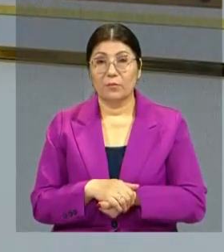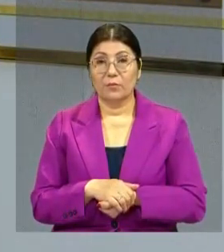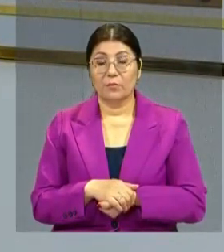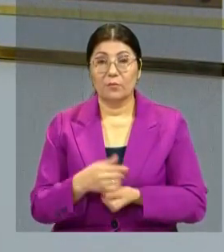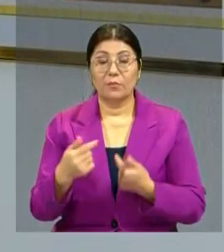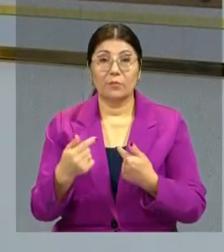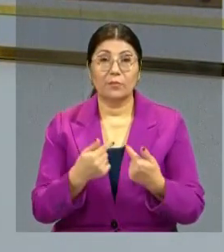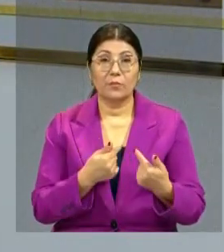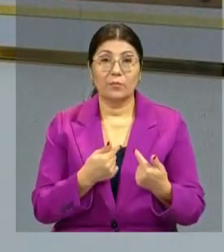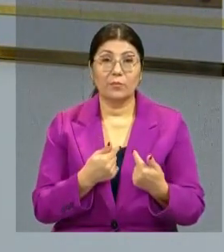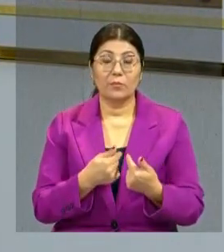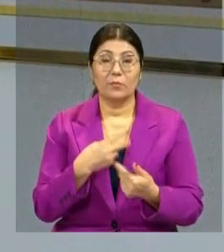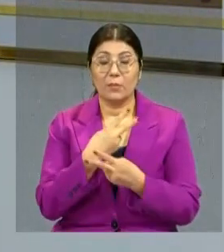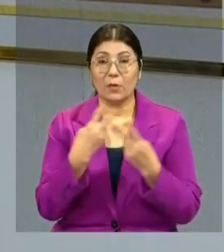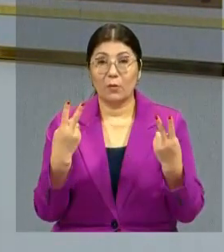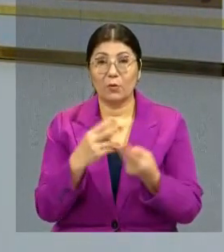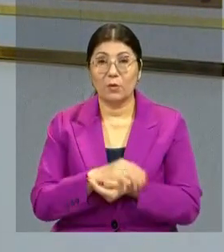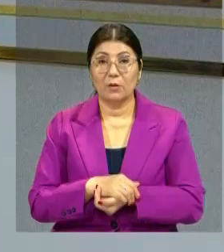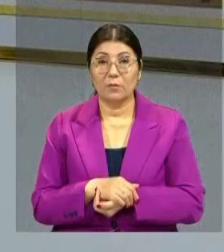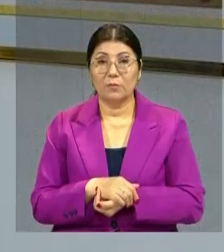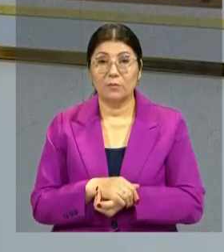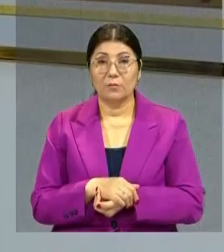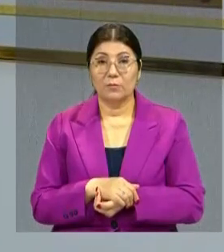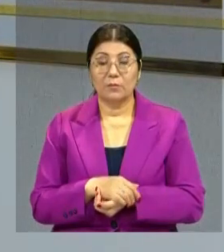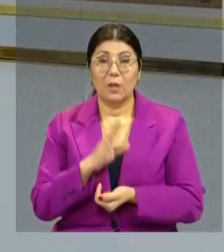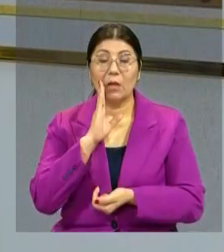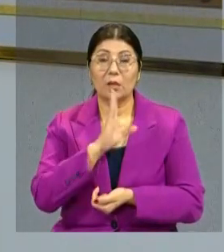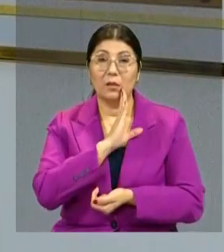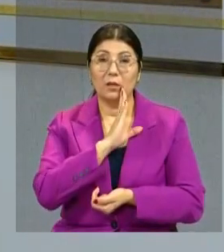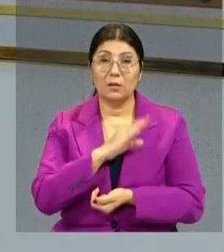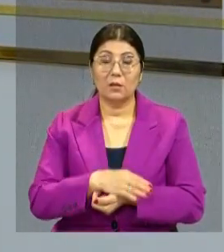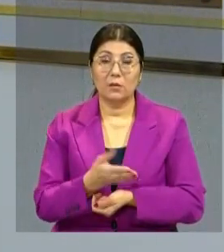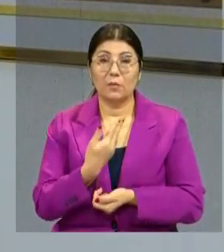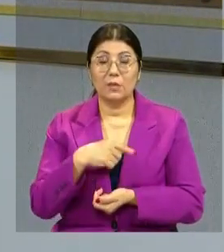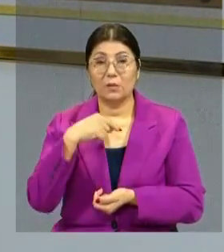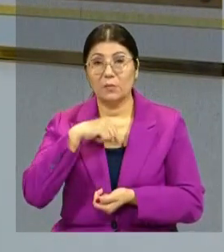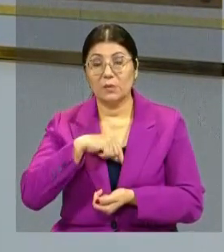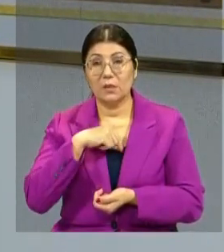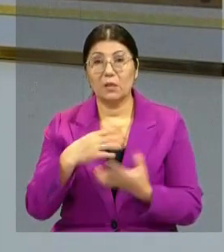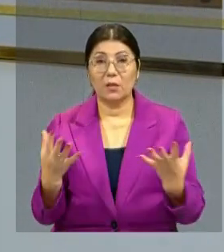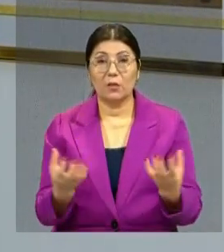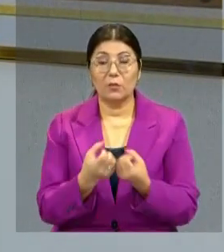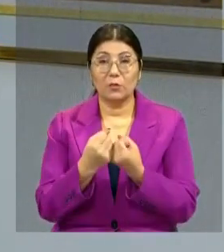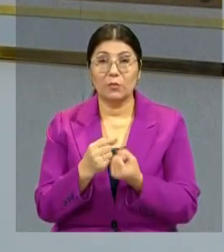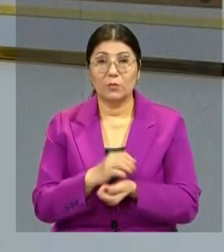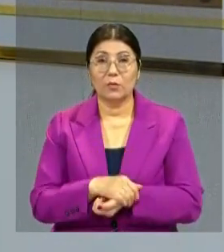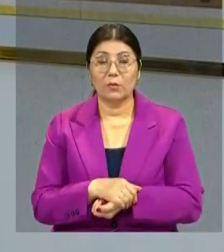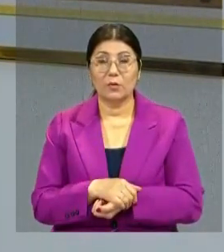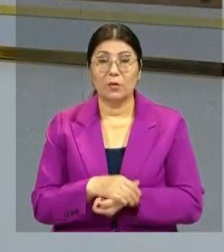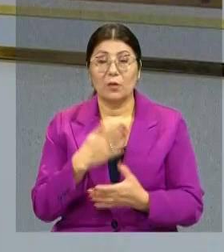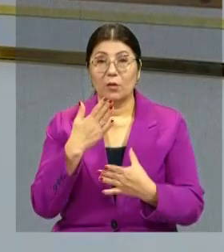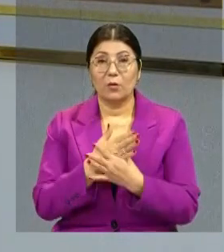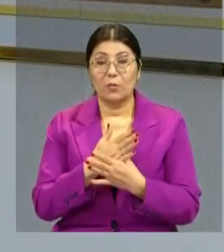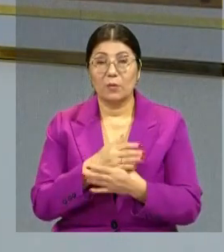душар болған көрген, тұрмыстық зорлық-зомбылық көрген аналарды біз психологиялық қолдау көрсету арқылы көмек